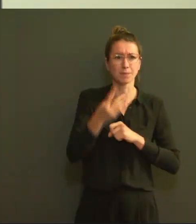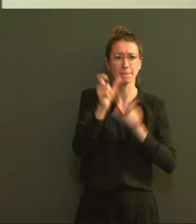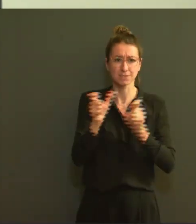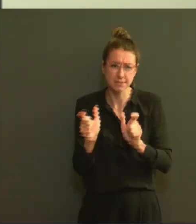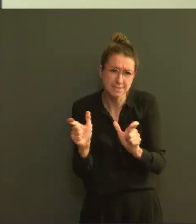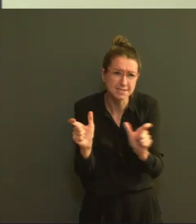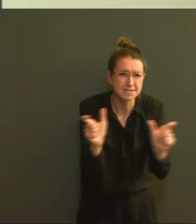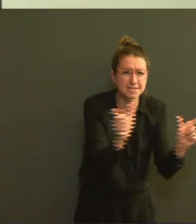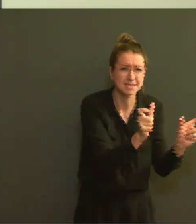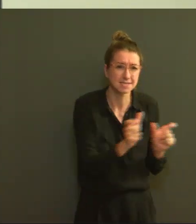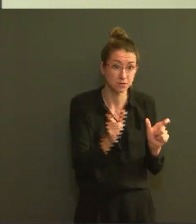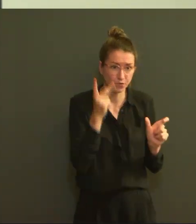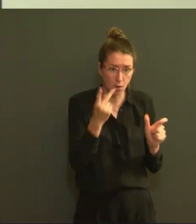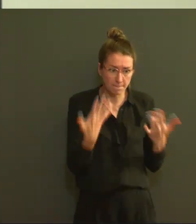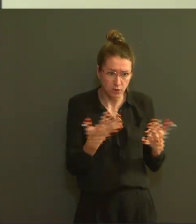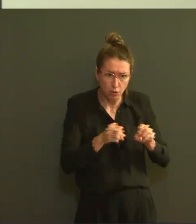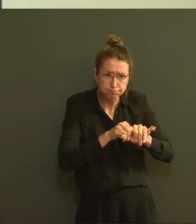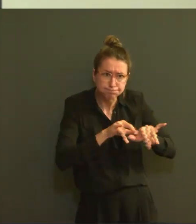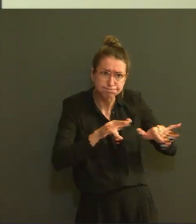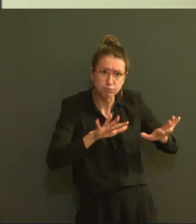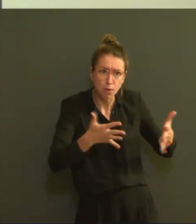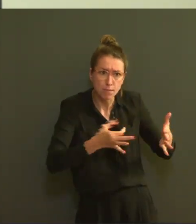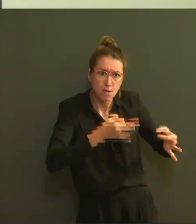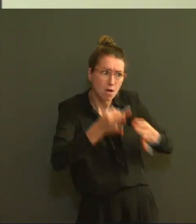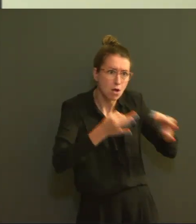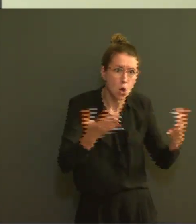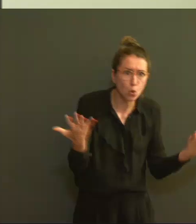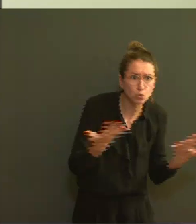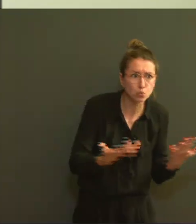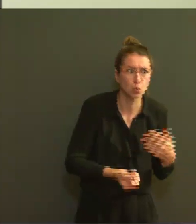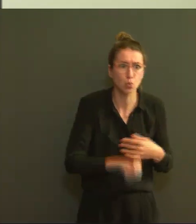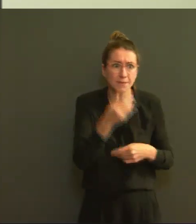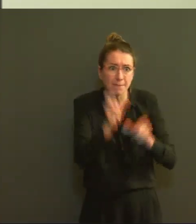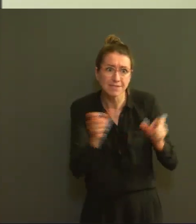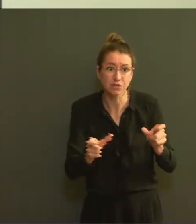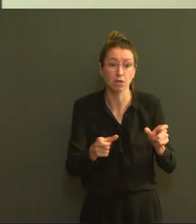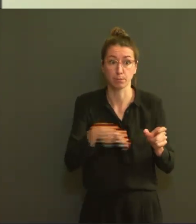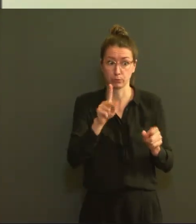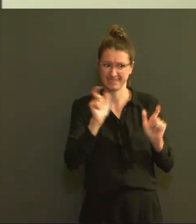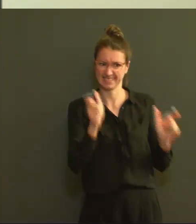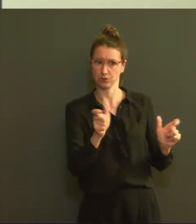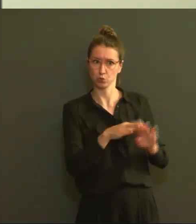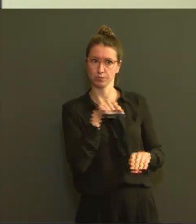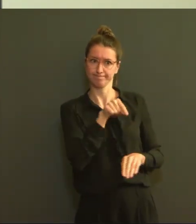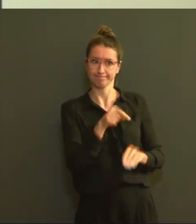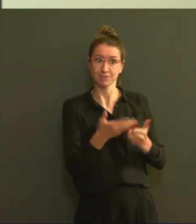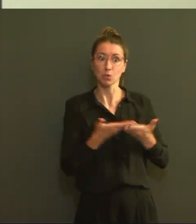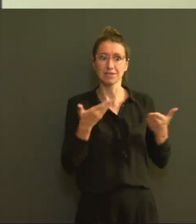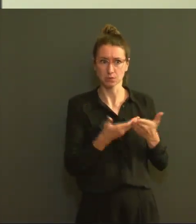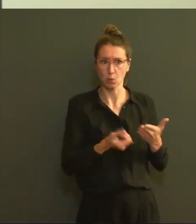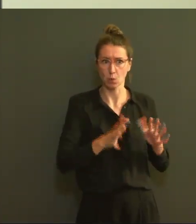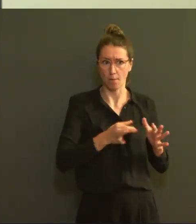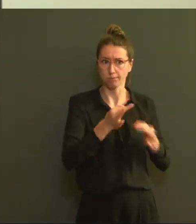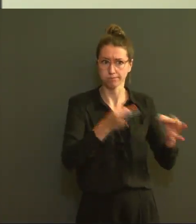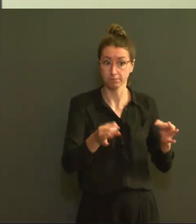du virus dans la population. Mais on continue bien sûr également à surveiller le nombre